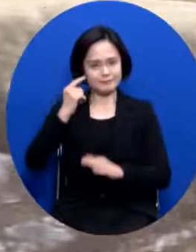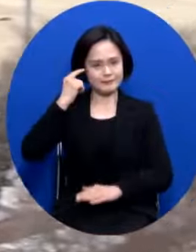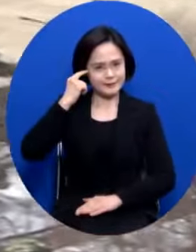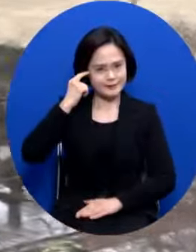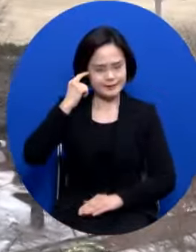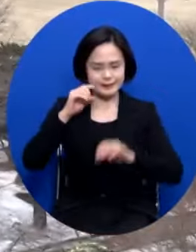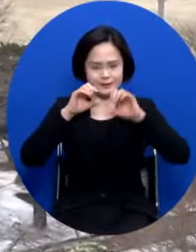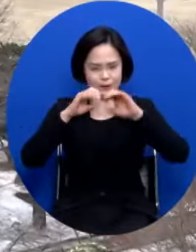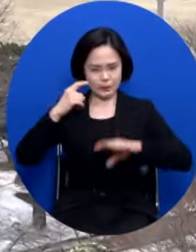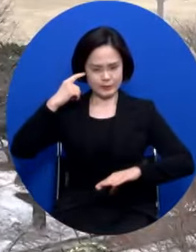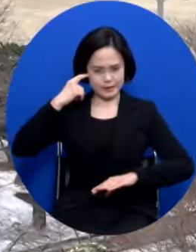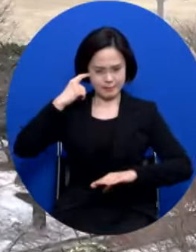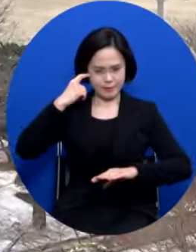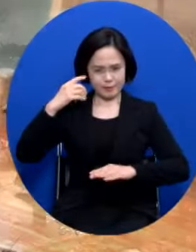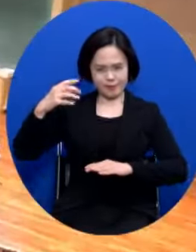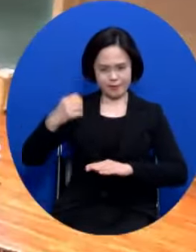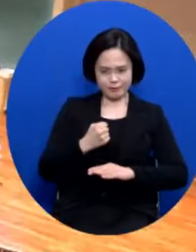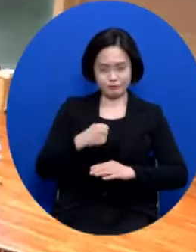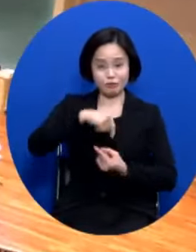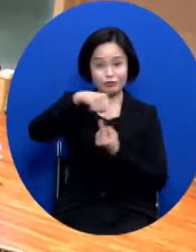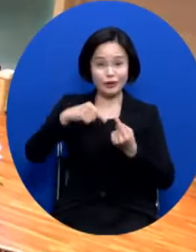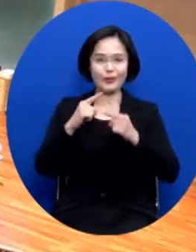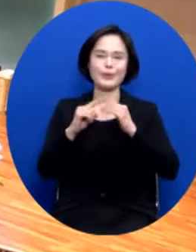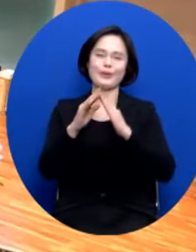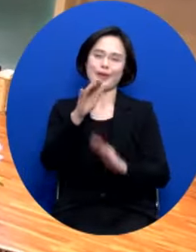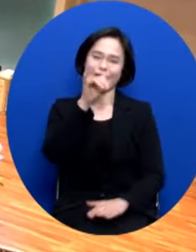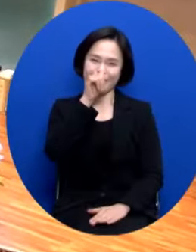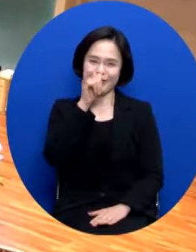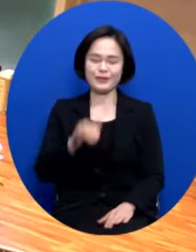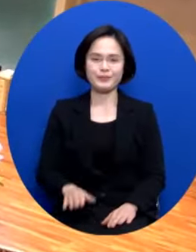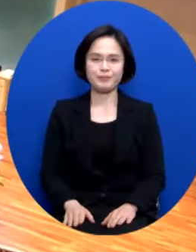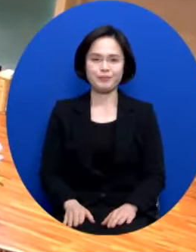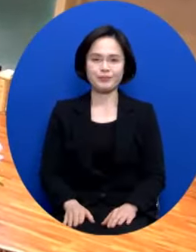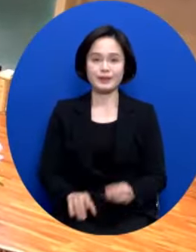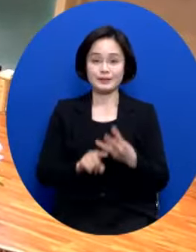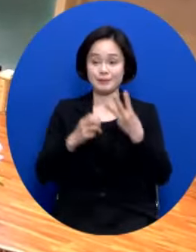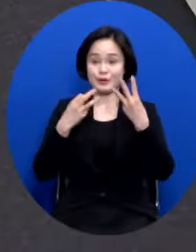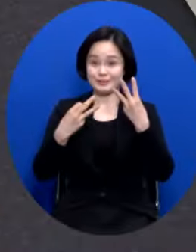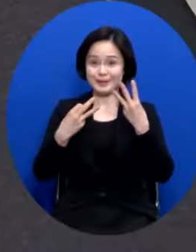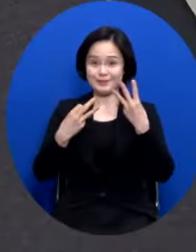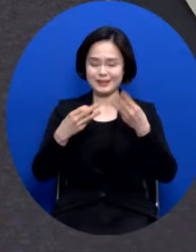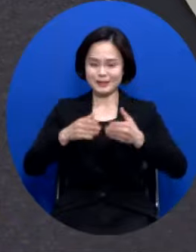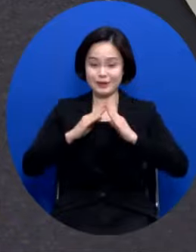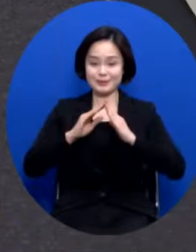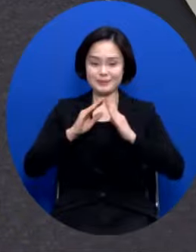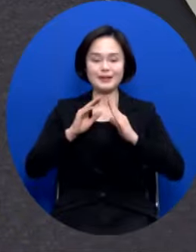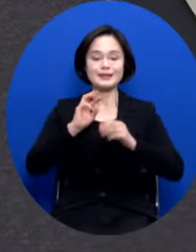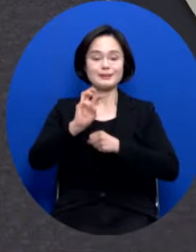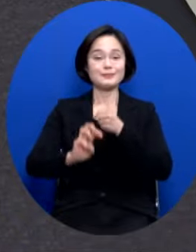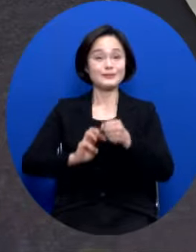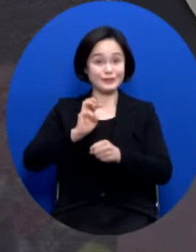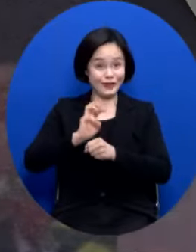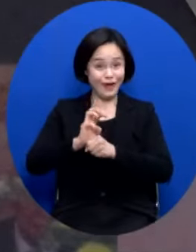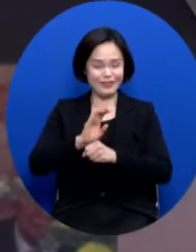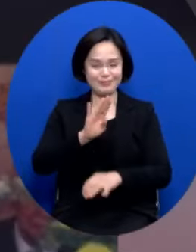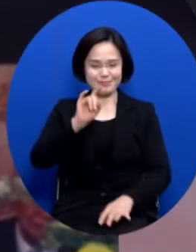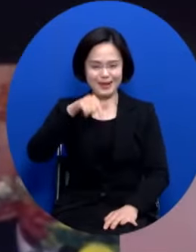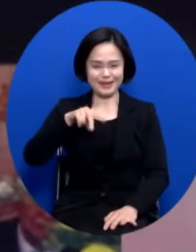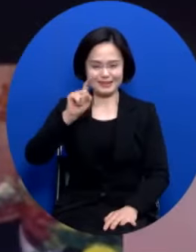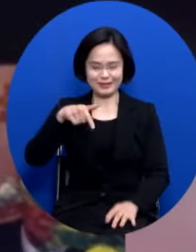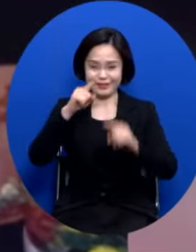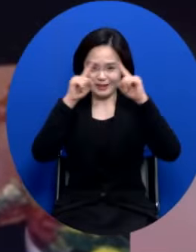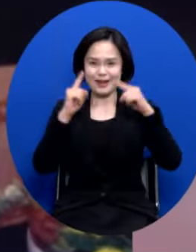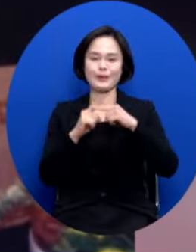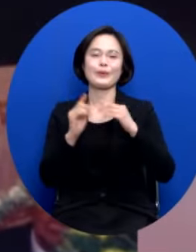공유하는 교회가 있습니다. 바로 13일 설립 30주년을 맞은 천안 백석대학교회. 1994년